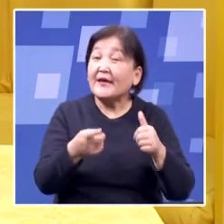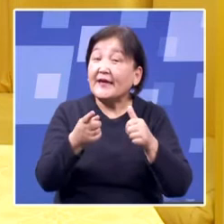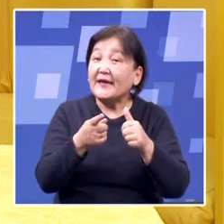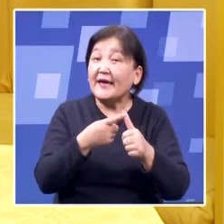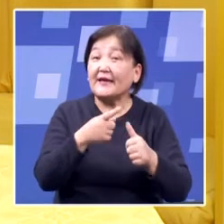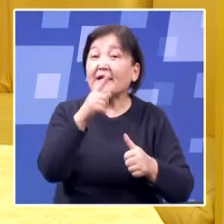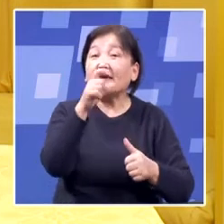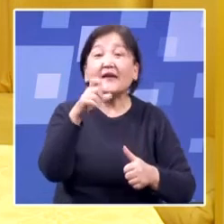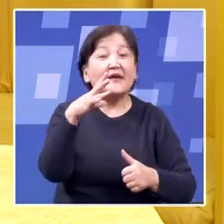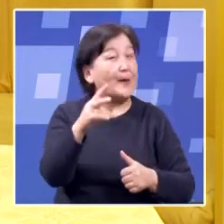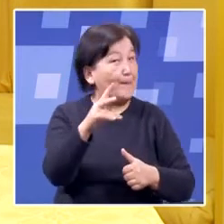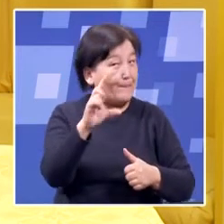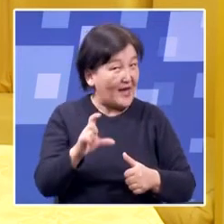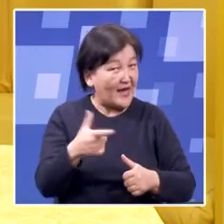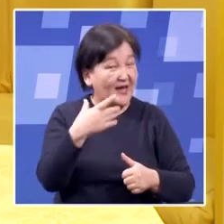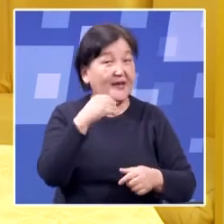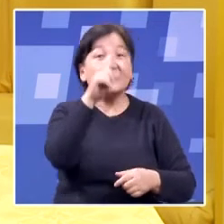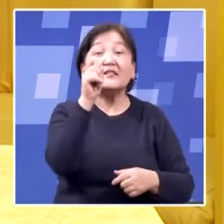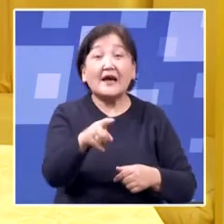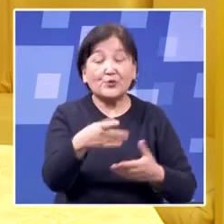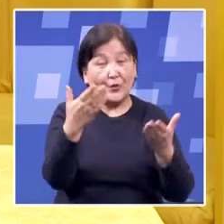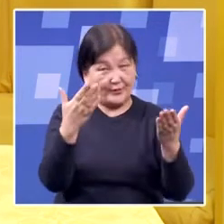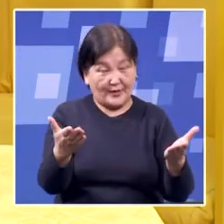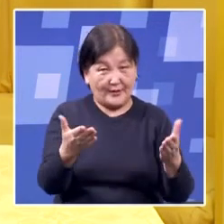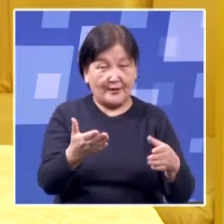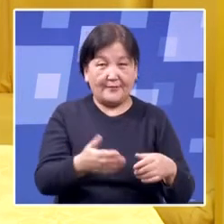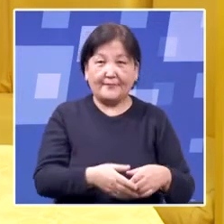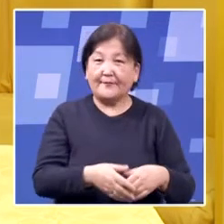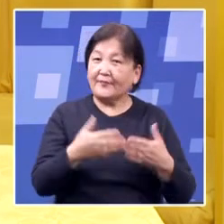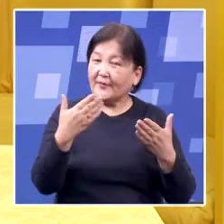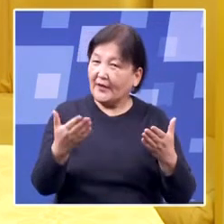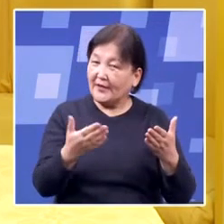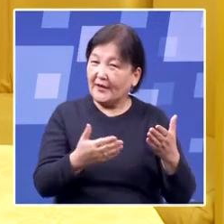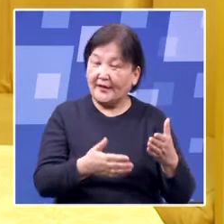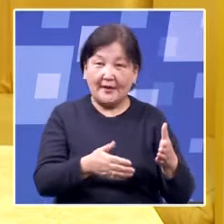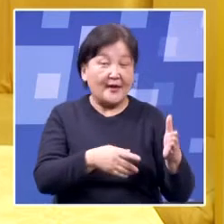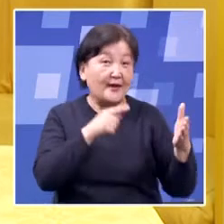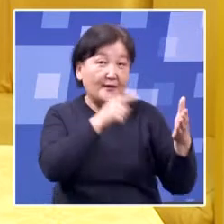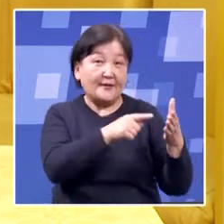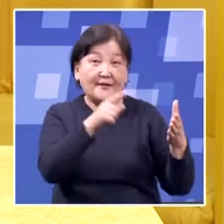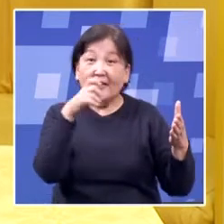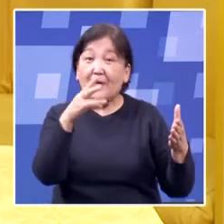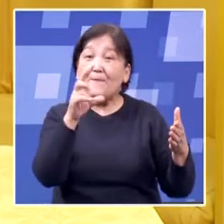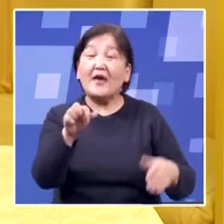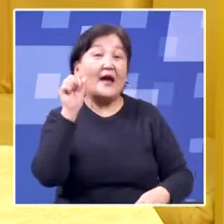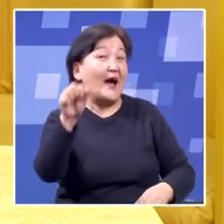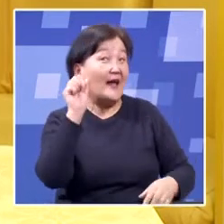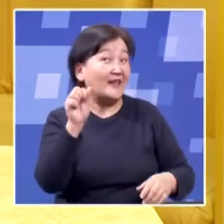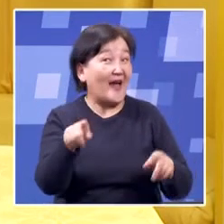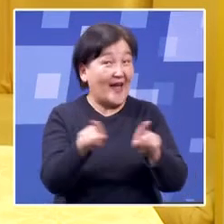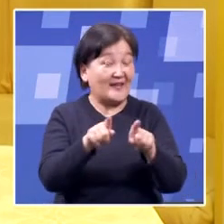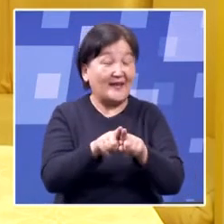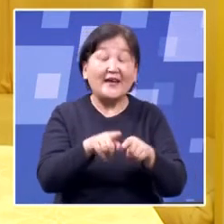дээр хэн бэ гэдэг асуултыг хариулт асуудаг байх нэ. За, хаалга тогшхоор та нар хэн бэ гэдэг